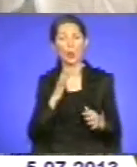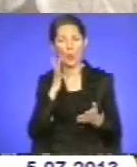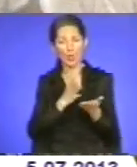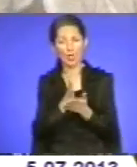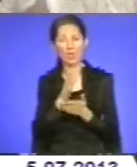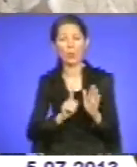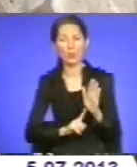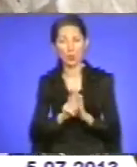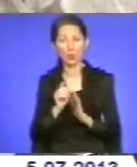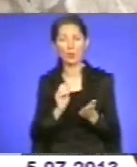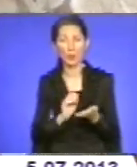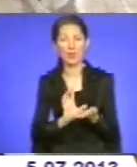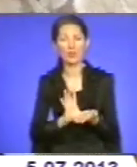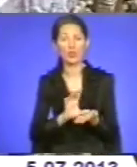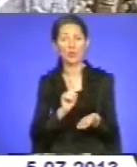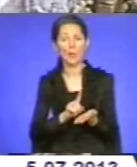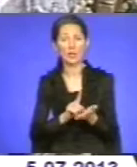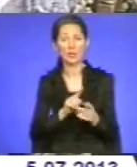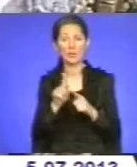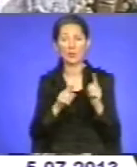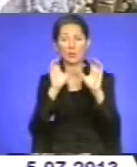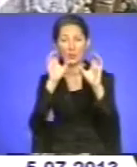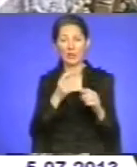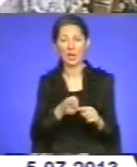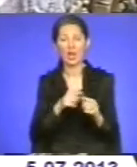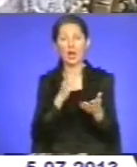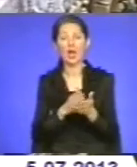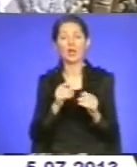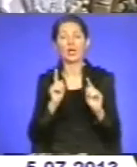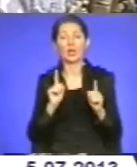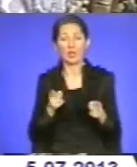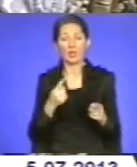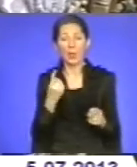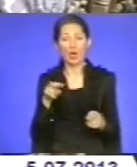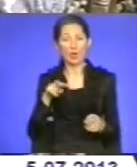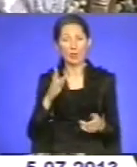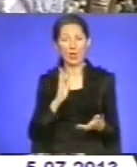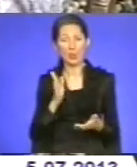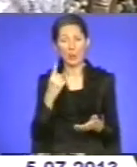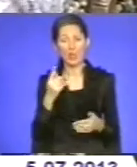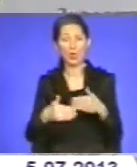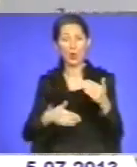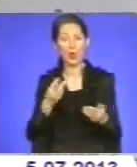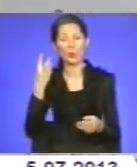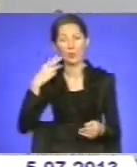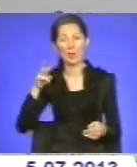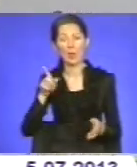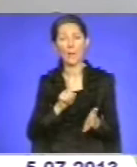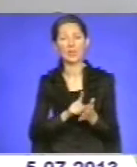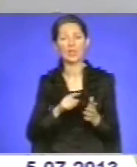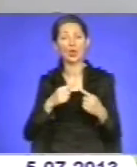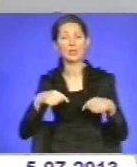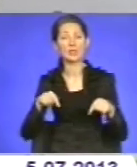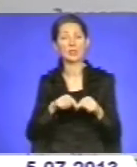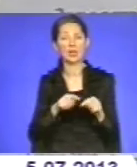підвищувати пенсії. Адже зміни у законодавстві, які набрали чинності від 1 липня, стали першим кроком з модернізації пенсійної системи. За